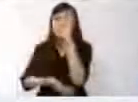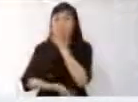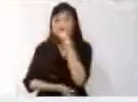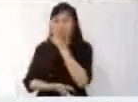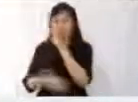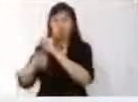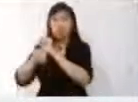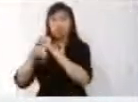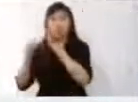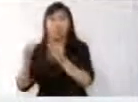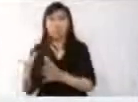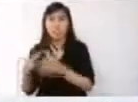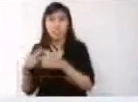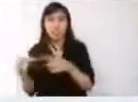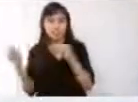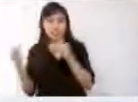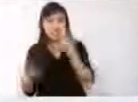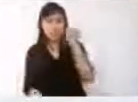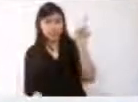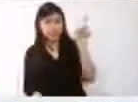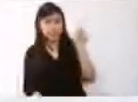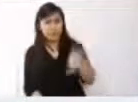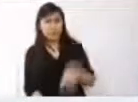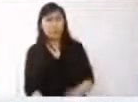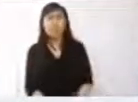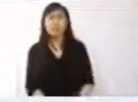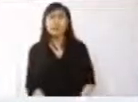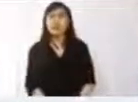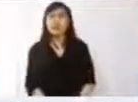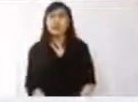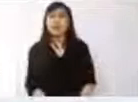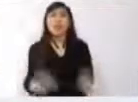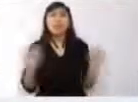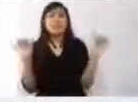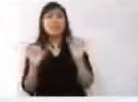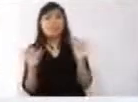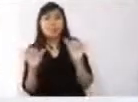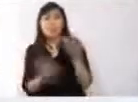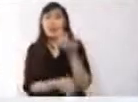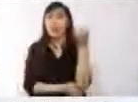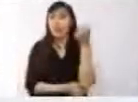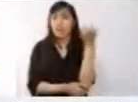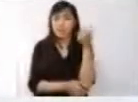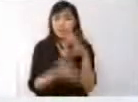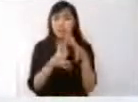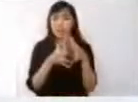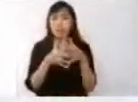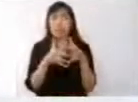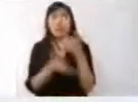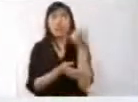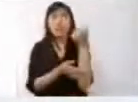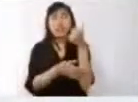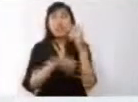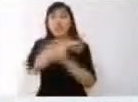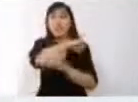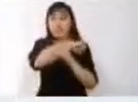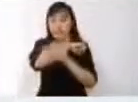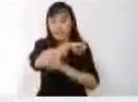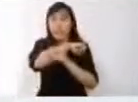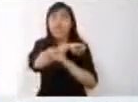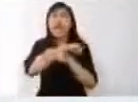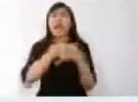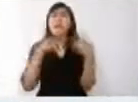around 50,000 pesos po, no, sa current conversion rate, na assistance sa mga foreign